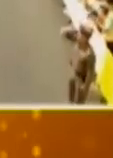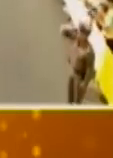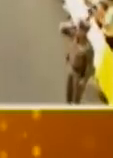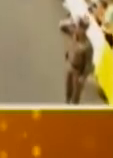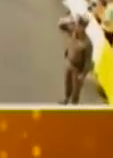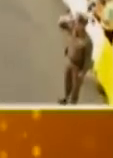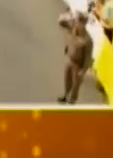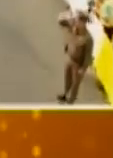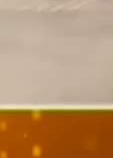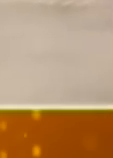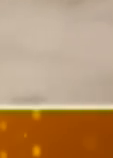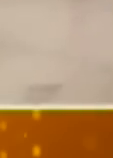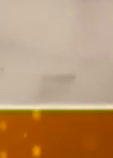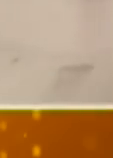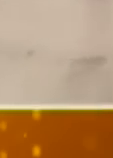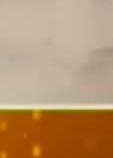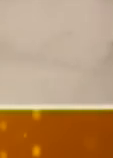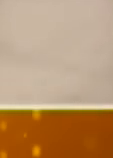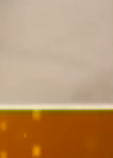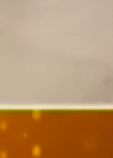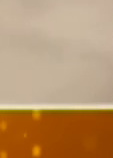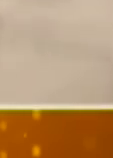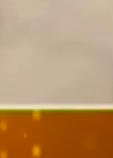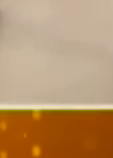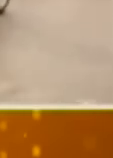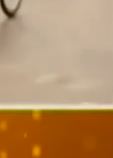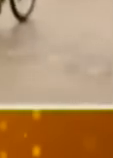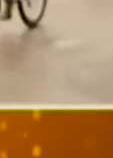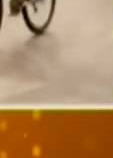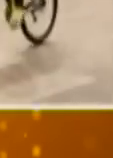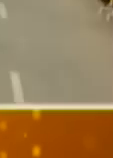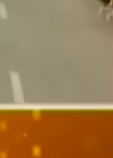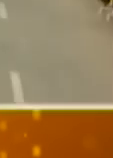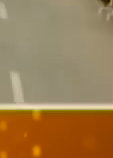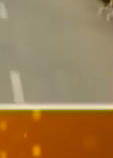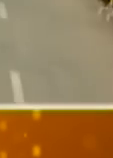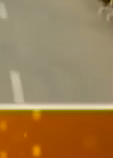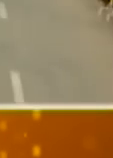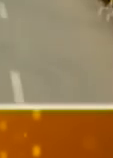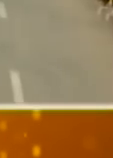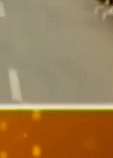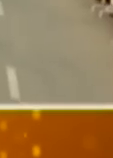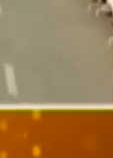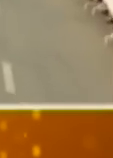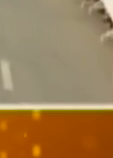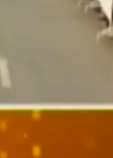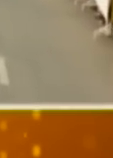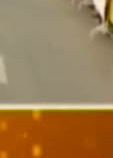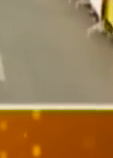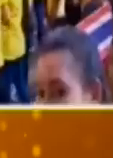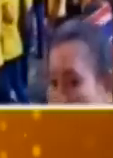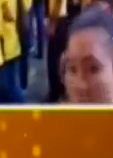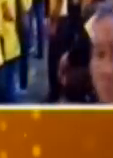สมเด็จพระเจ้าอยู่หัวและร่วมใจสามัคคีของคนในชาติทั้งนี้ความสามัคคีเป็นกำลังอย่างสูงสุดของหมู่ช